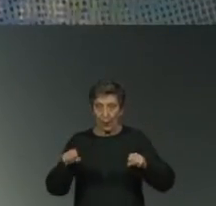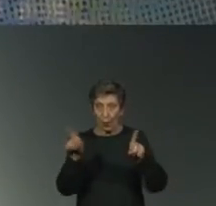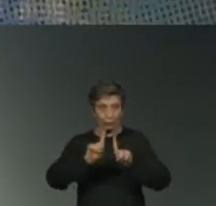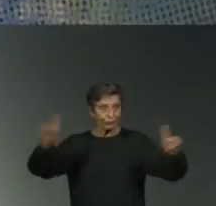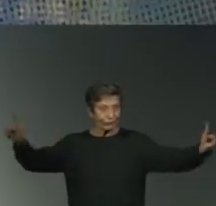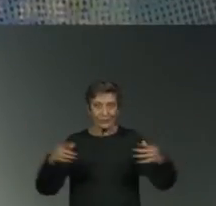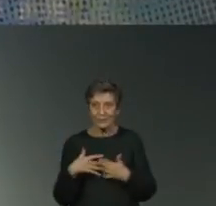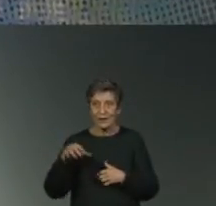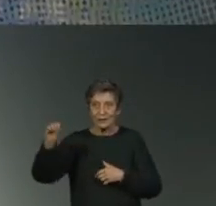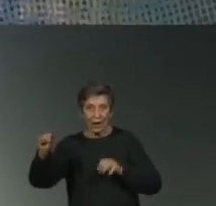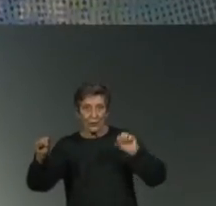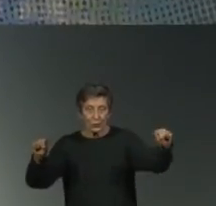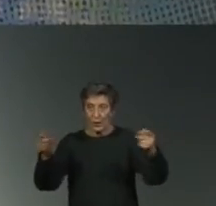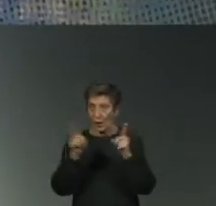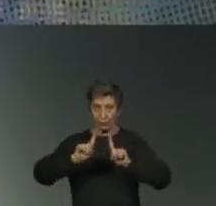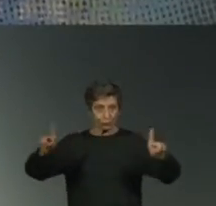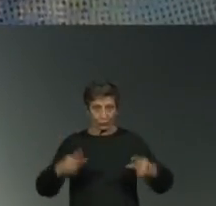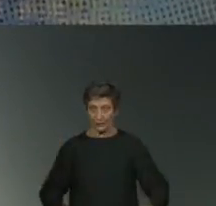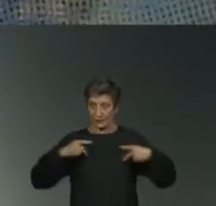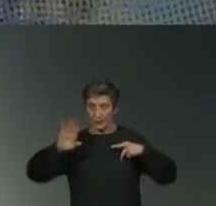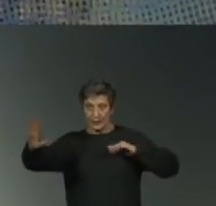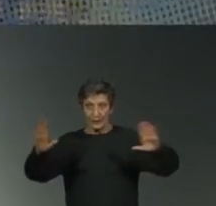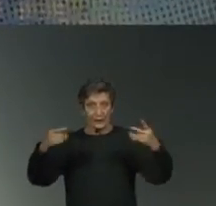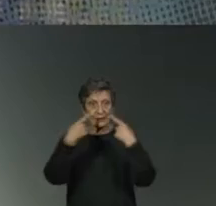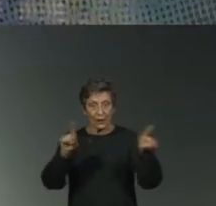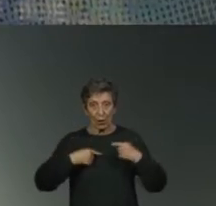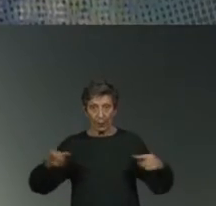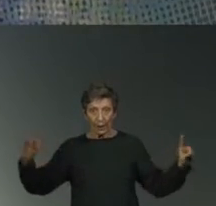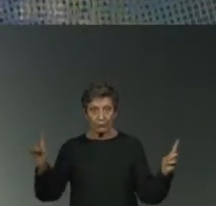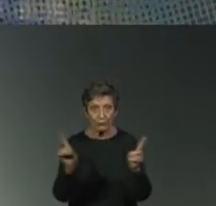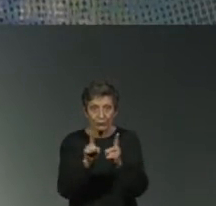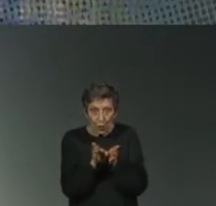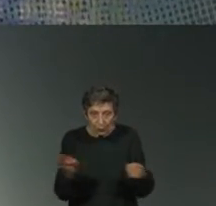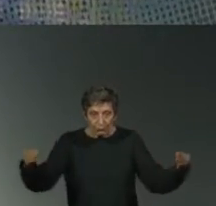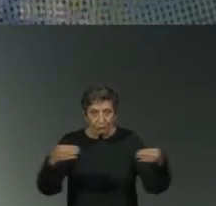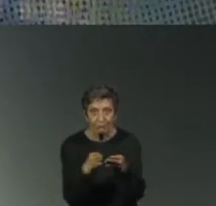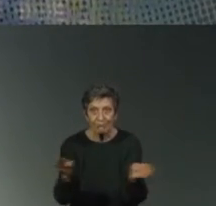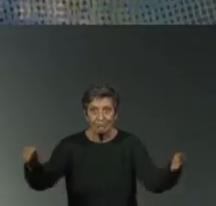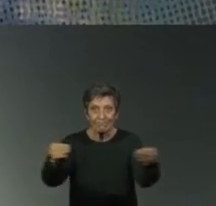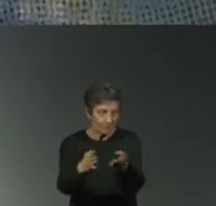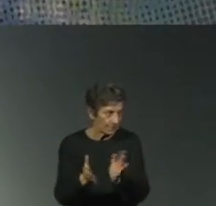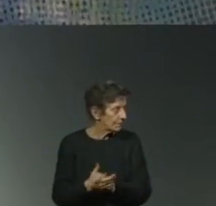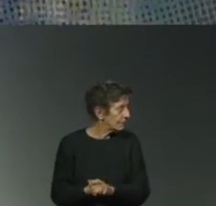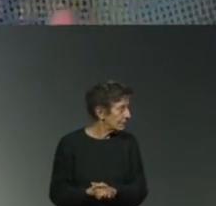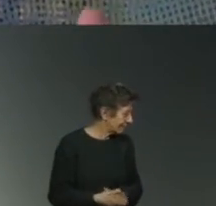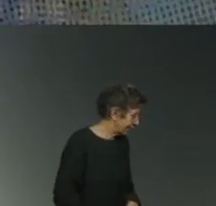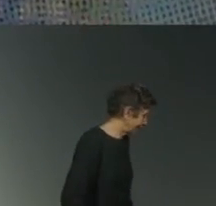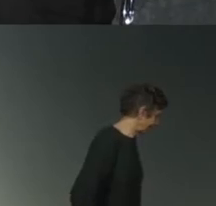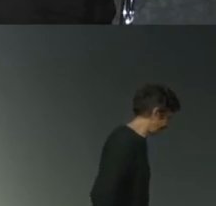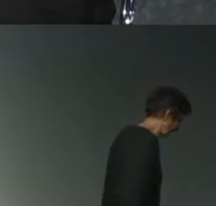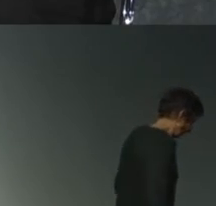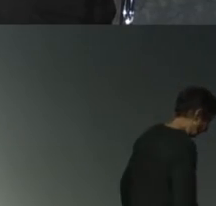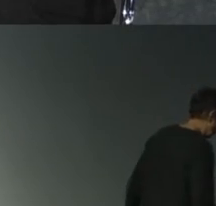et Sarah une autre, et Suzanne une autre, et puis elles se rejoindront de nouveau. Et ça, c'est quelque